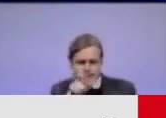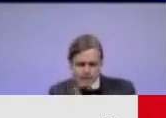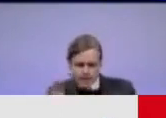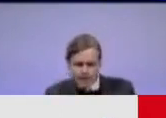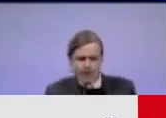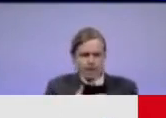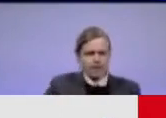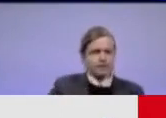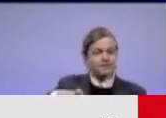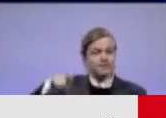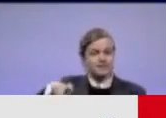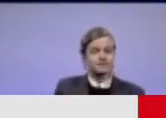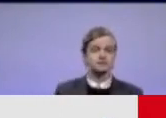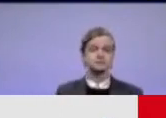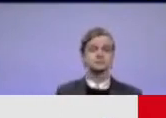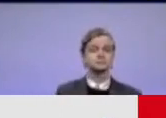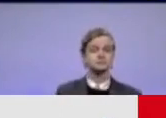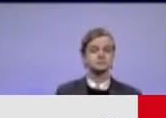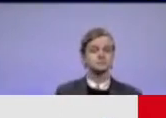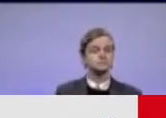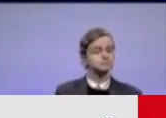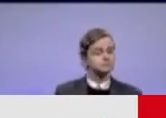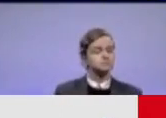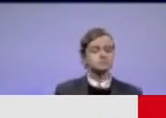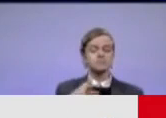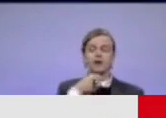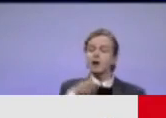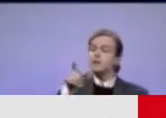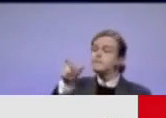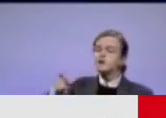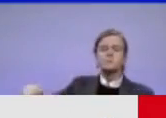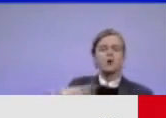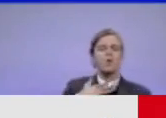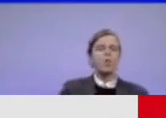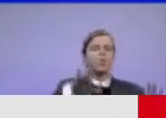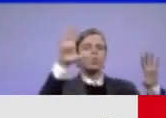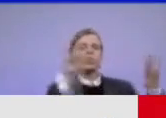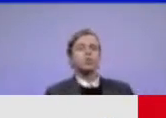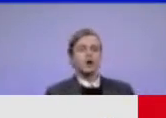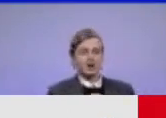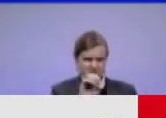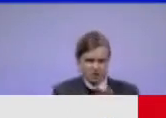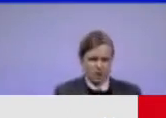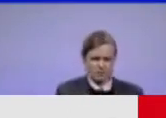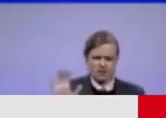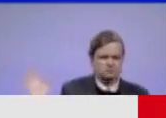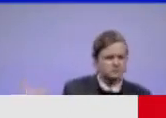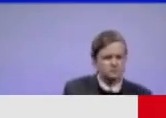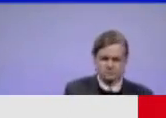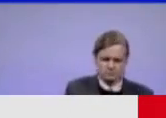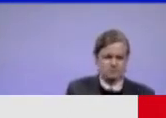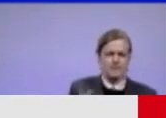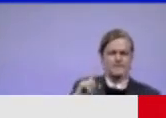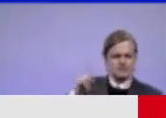la nevoile cetățenilor. Nu putem permite extremiștilor și populiștilor să atace și să slăbească Europa.